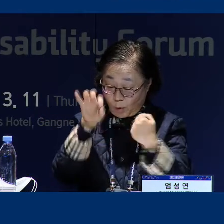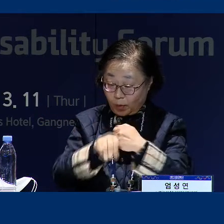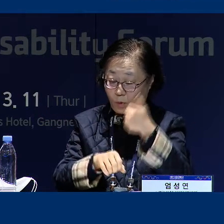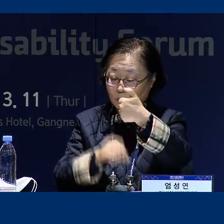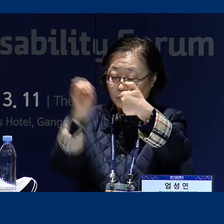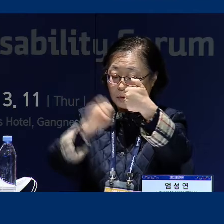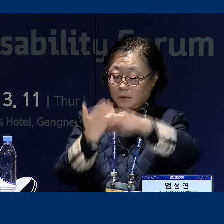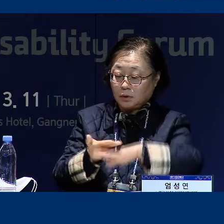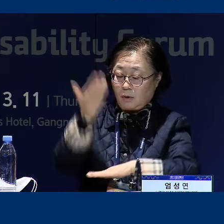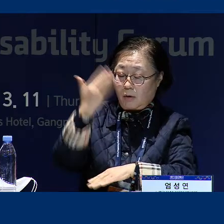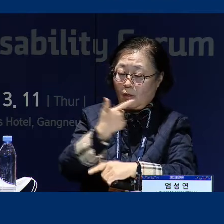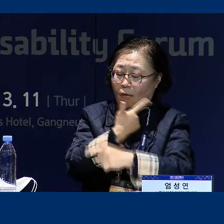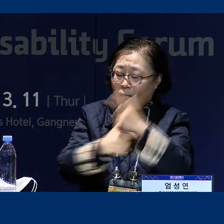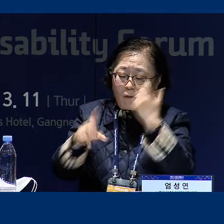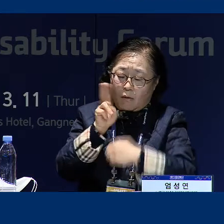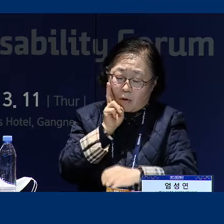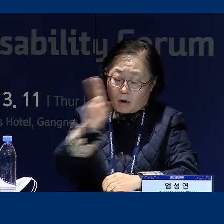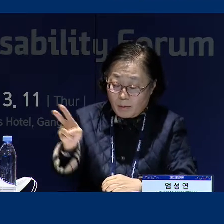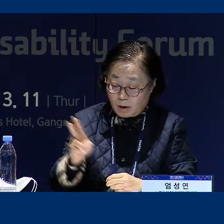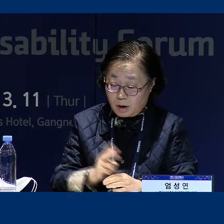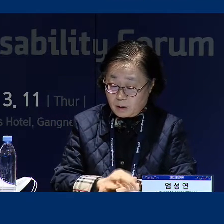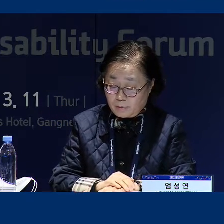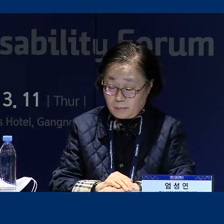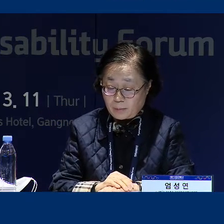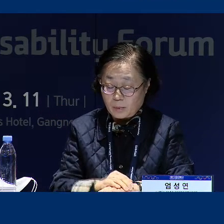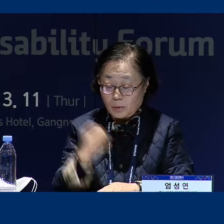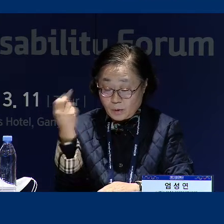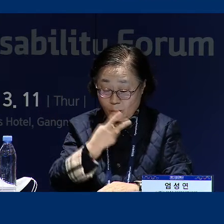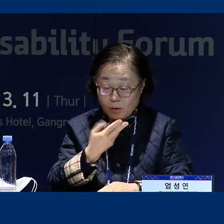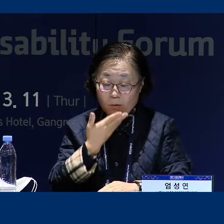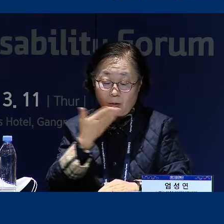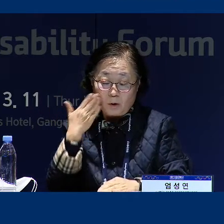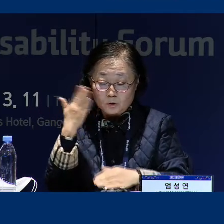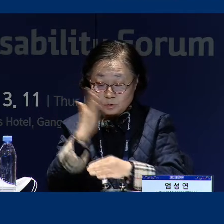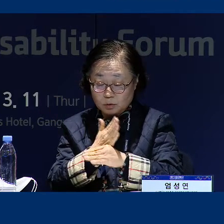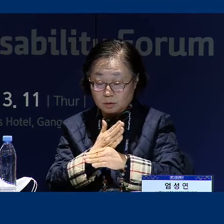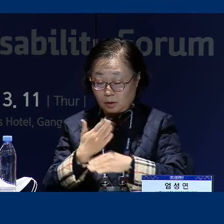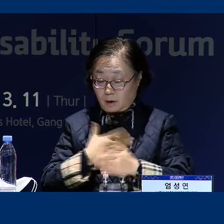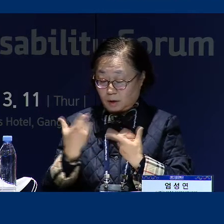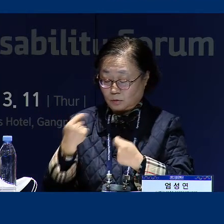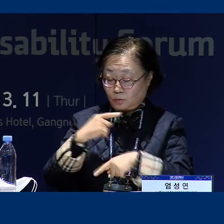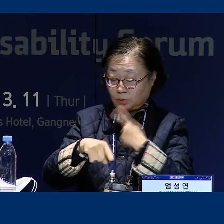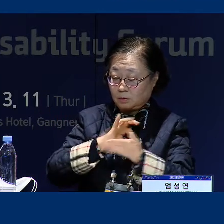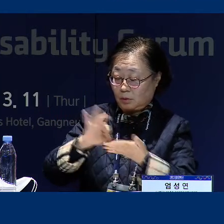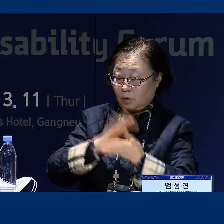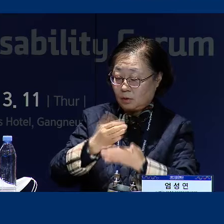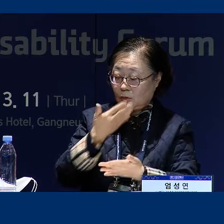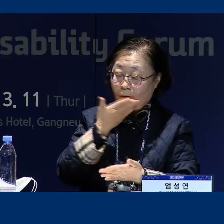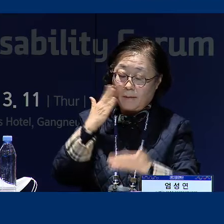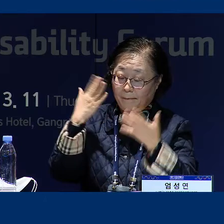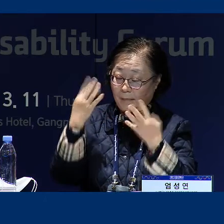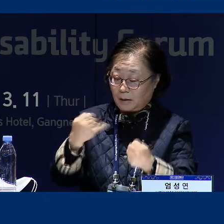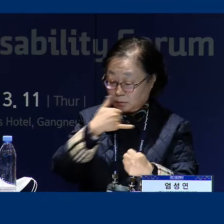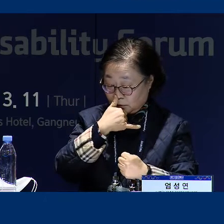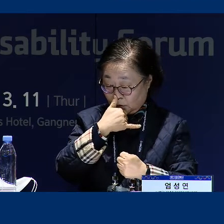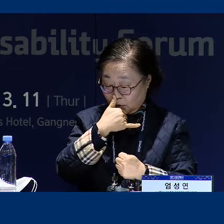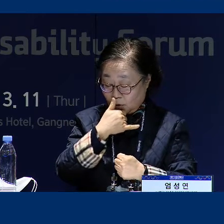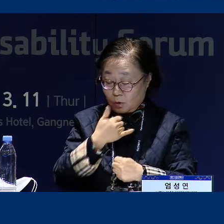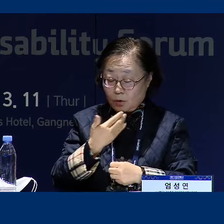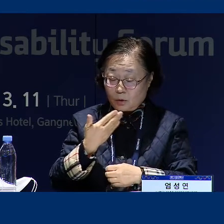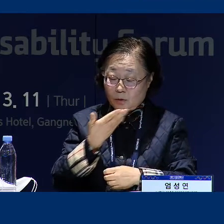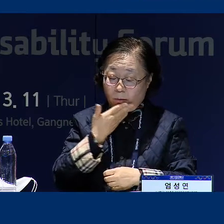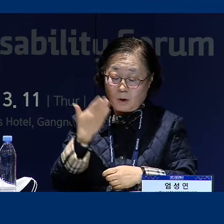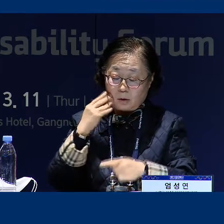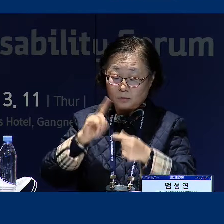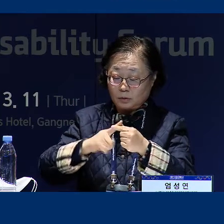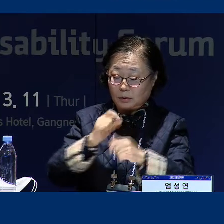20% 이상이 65세 이상인 초고령화 사회에 진입했습니다. 도내 장애인 고령화율은